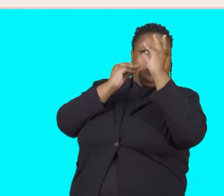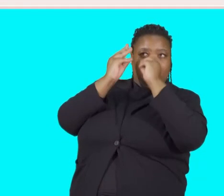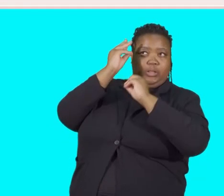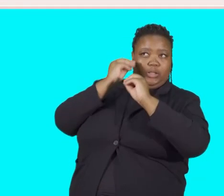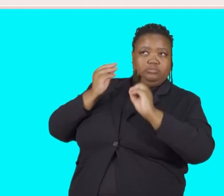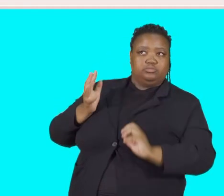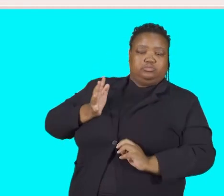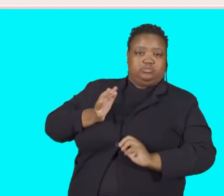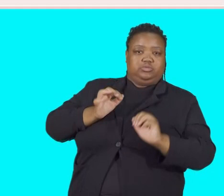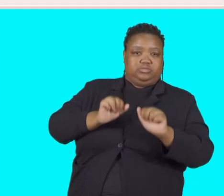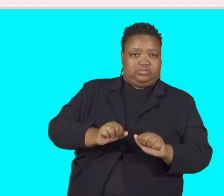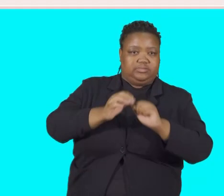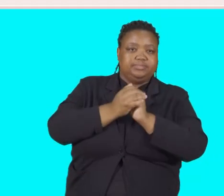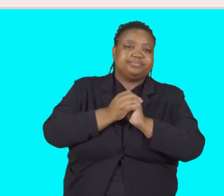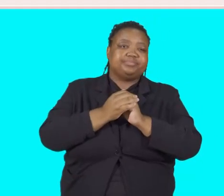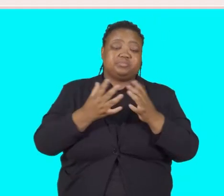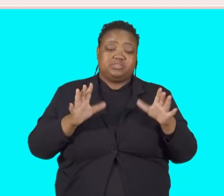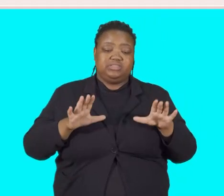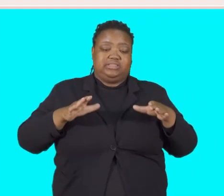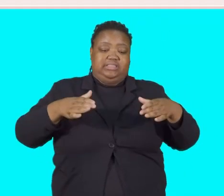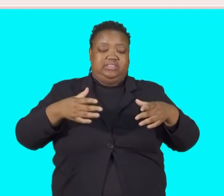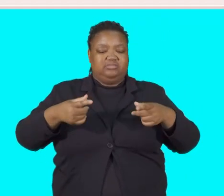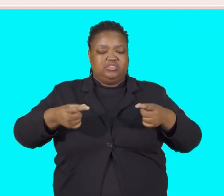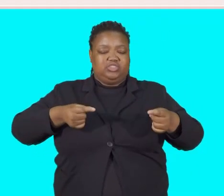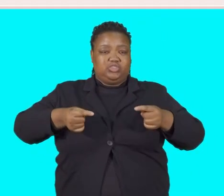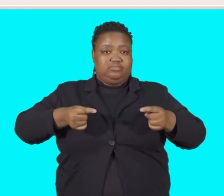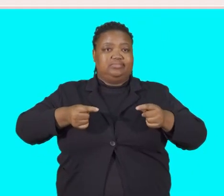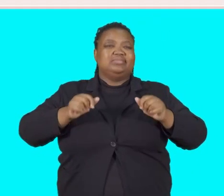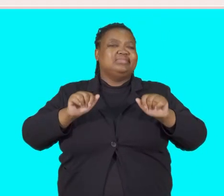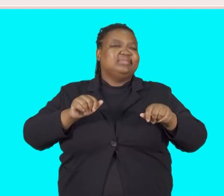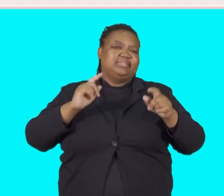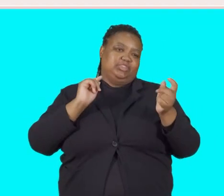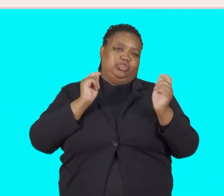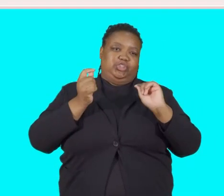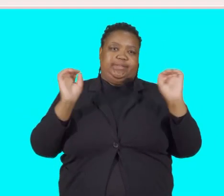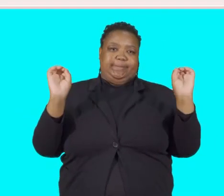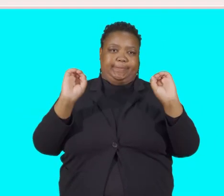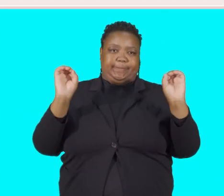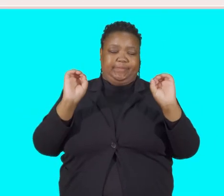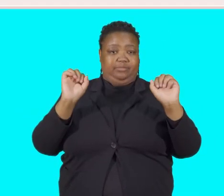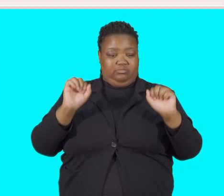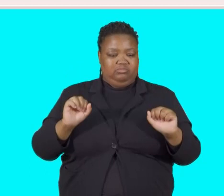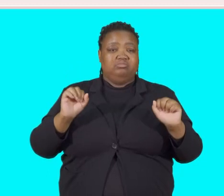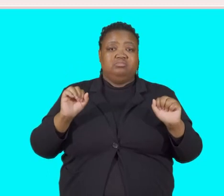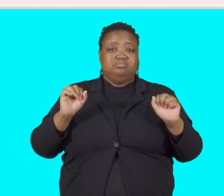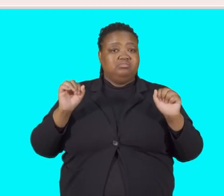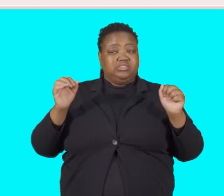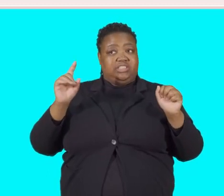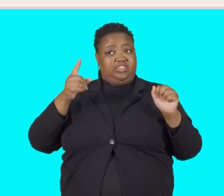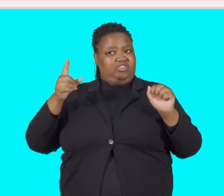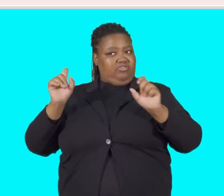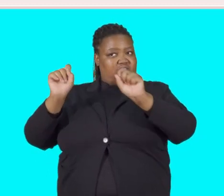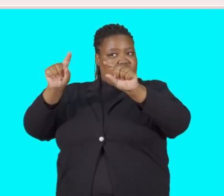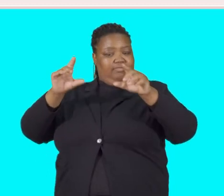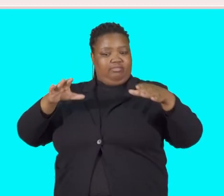Sithethe kulawulo leklasi, akukho tshintsho kuleyo indawo. Iklasi yakho uza kulawula ngohlobo bukade uyilawula